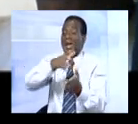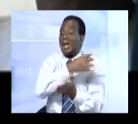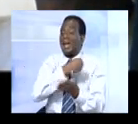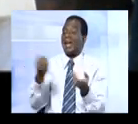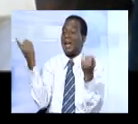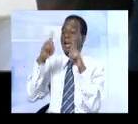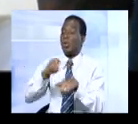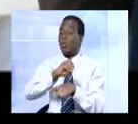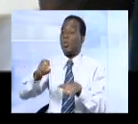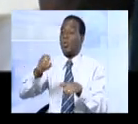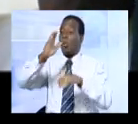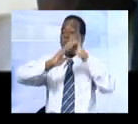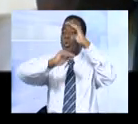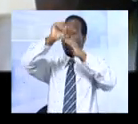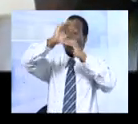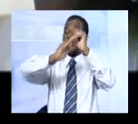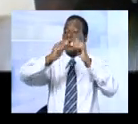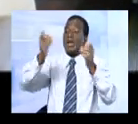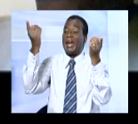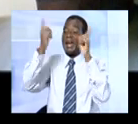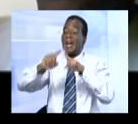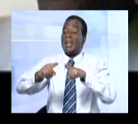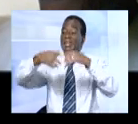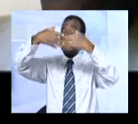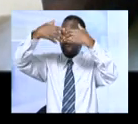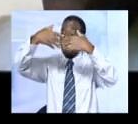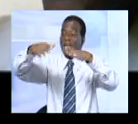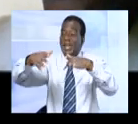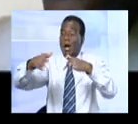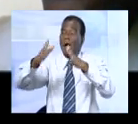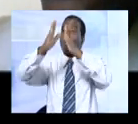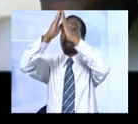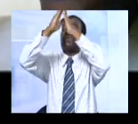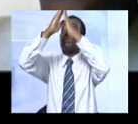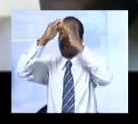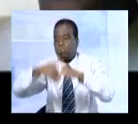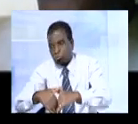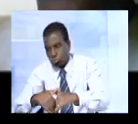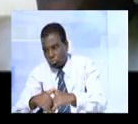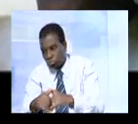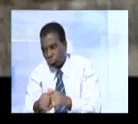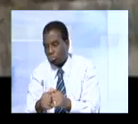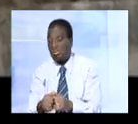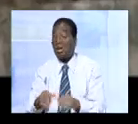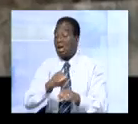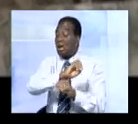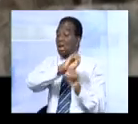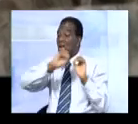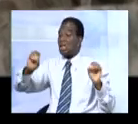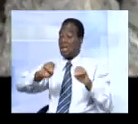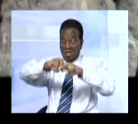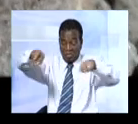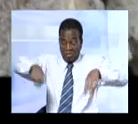commencer à construire ces immeubles. Et le respect des dosages concernant les matériaux de construction, rien n'est vérifié.